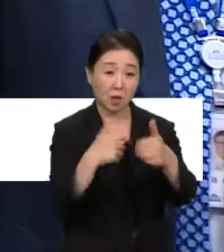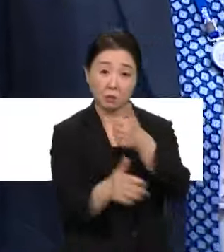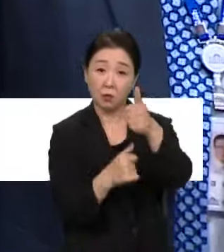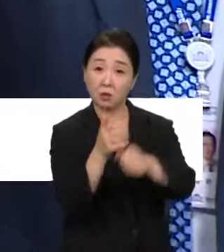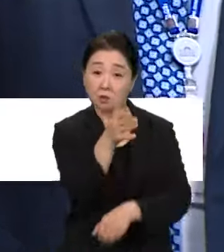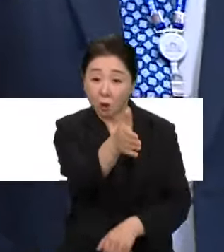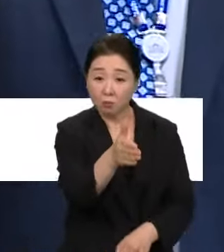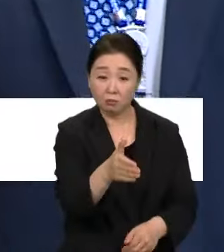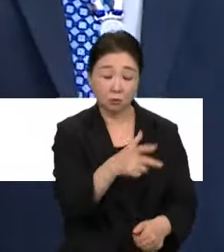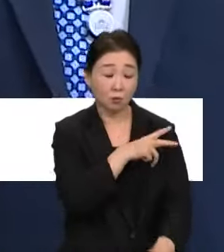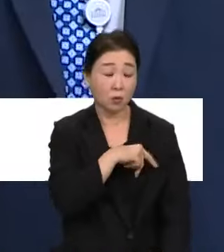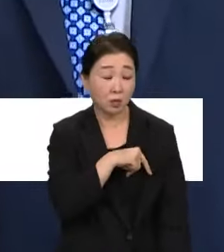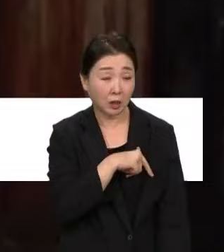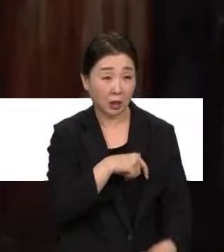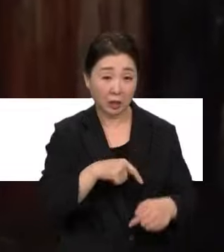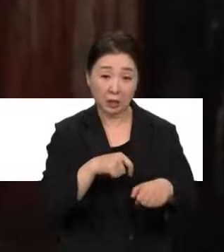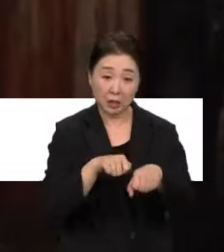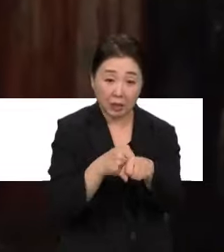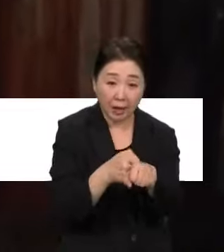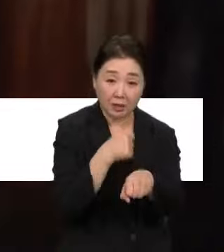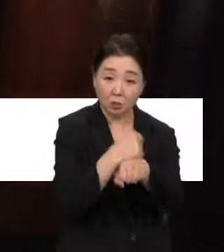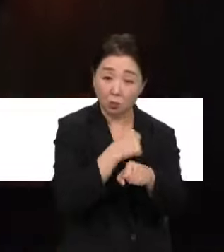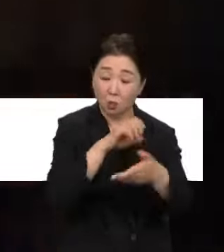강제노동을기로 한사협